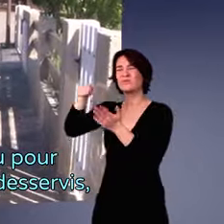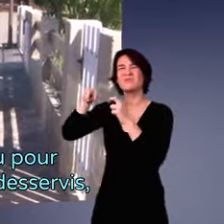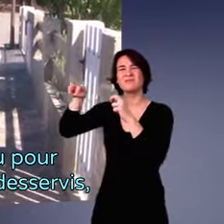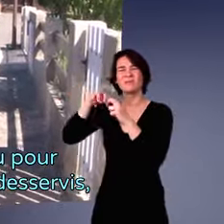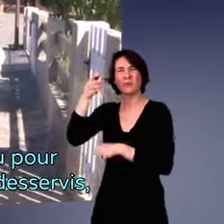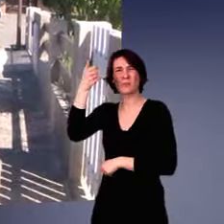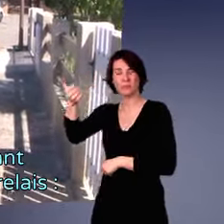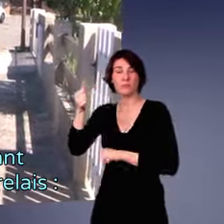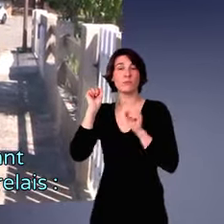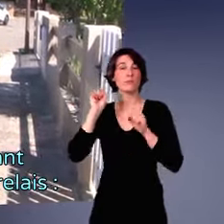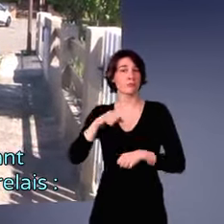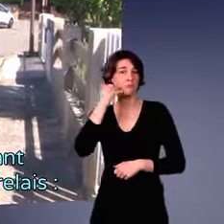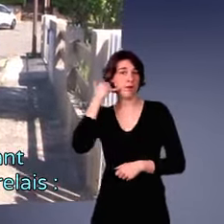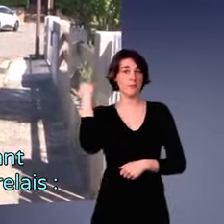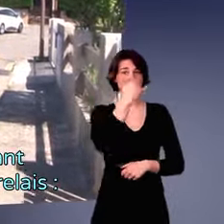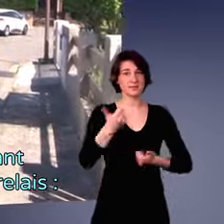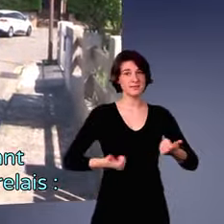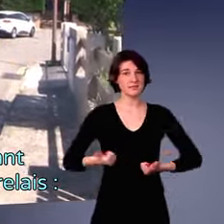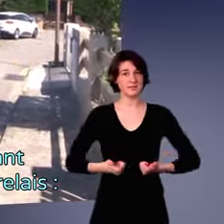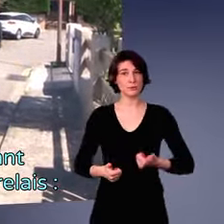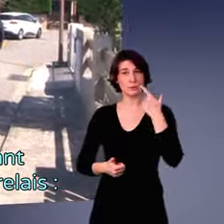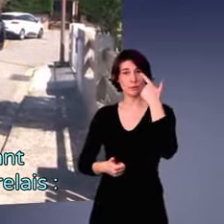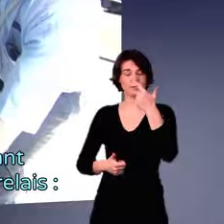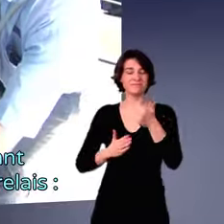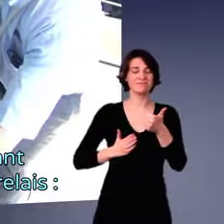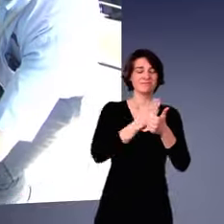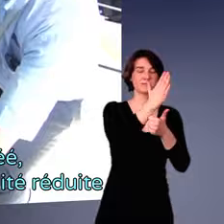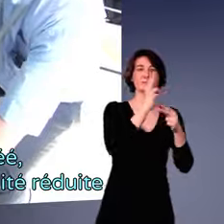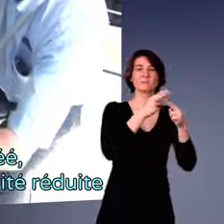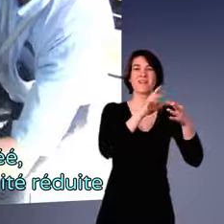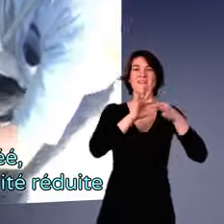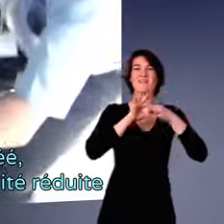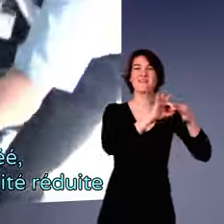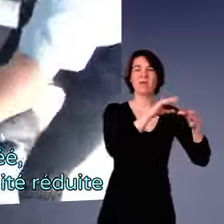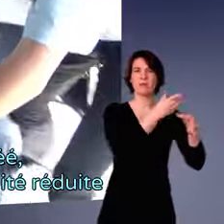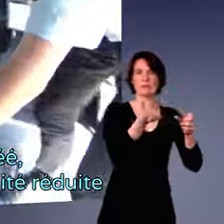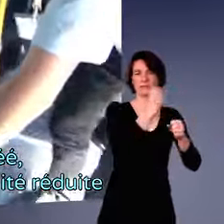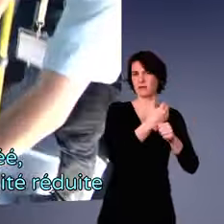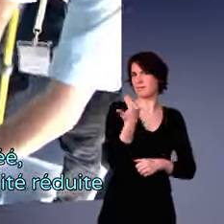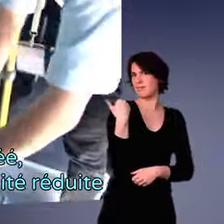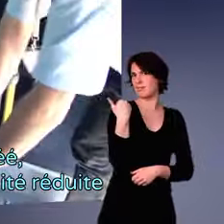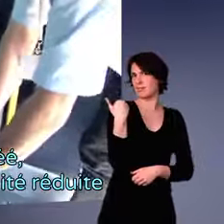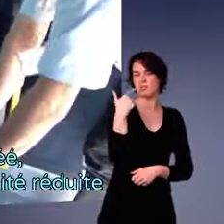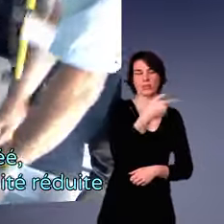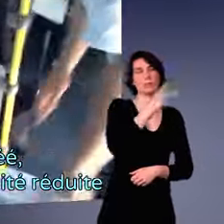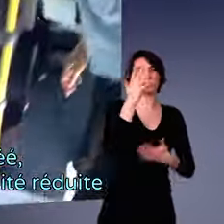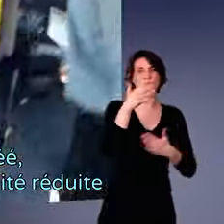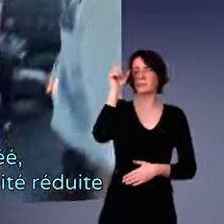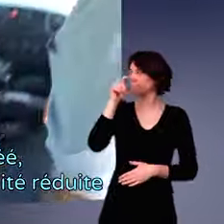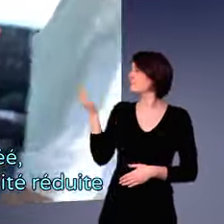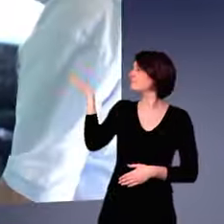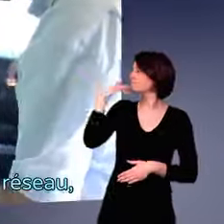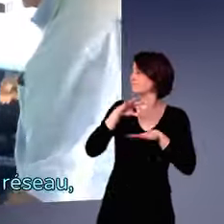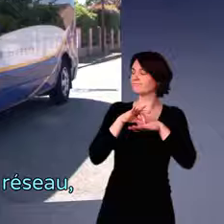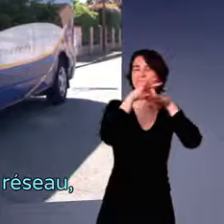moins bien desservis deux services fonctionnant sur réservation prennent le relais le lien nouvellement créé qui amène les voyageur à mobilité